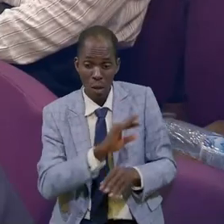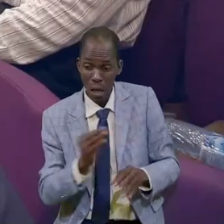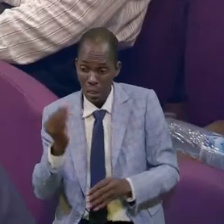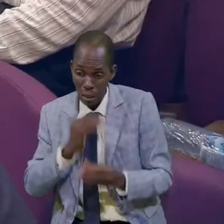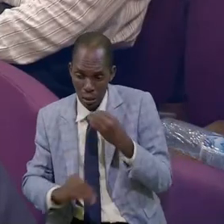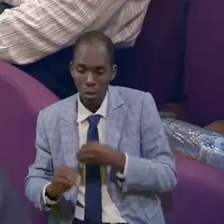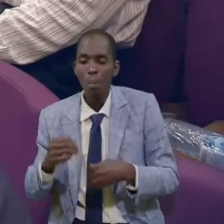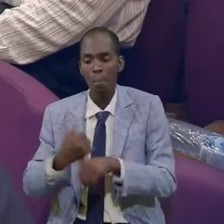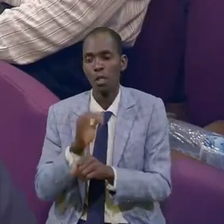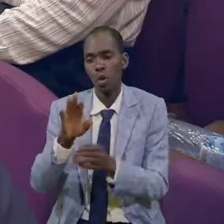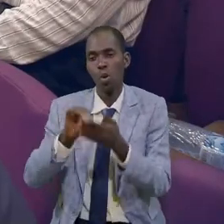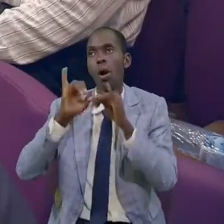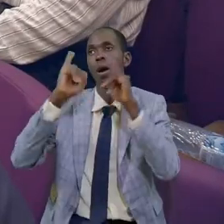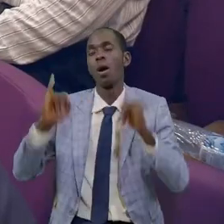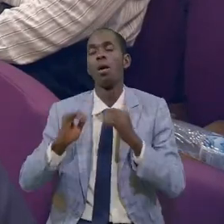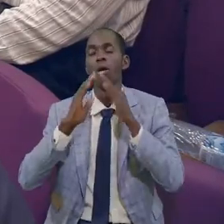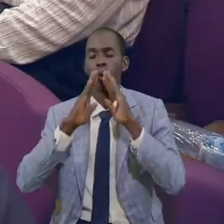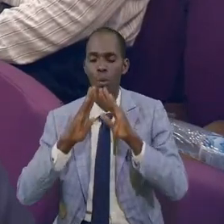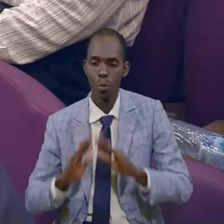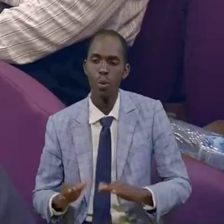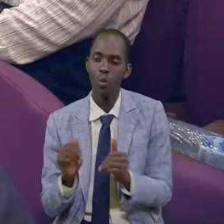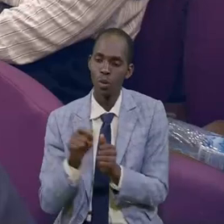C'est l'idolâtrie. Que